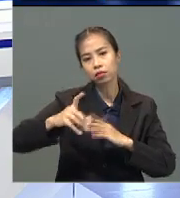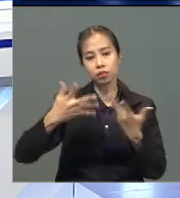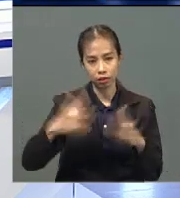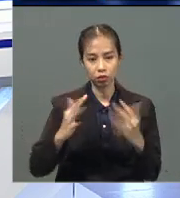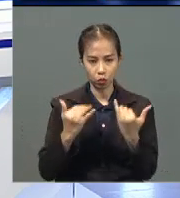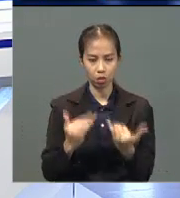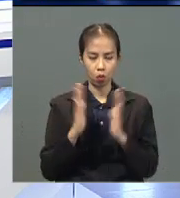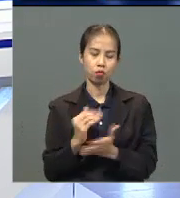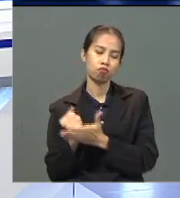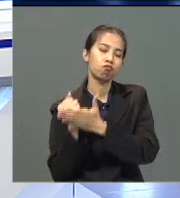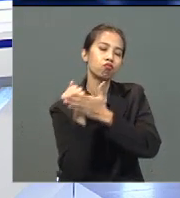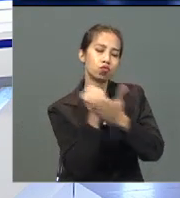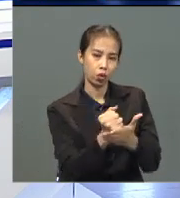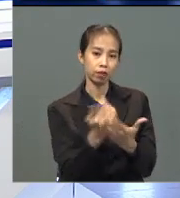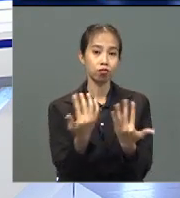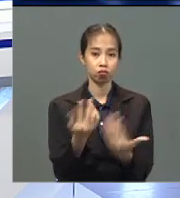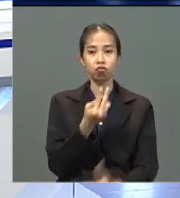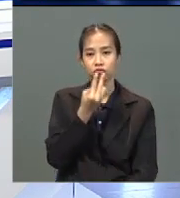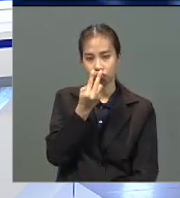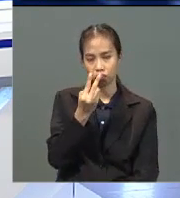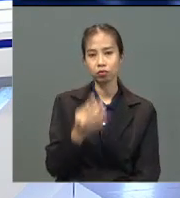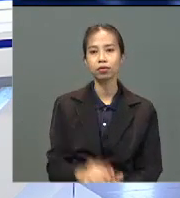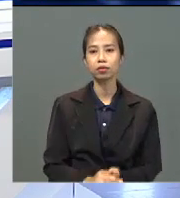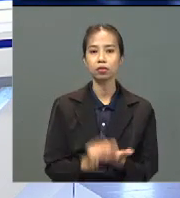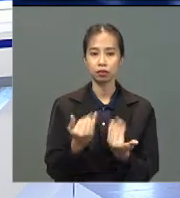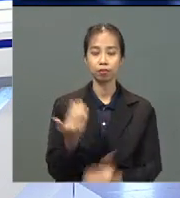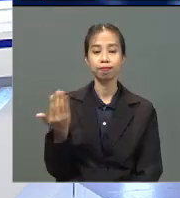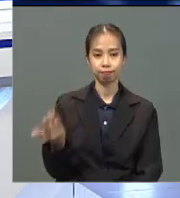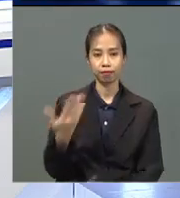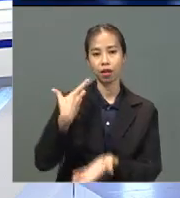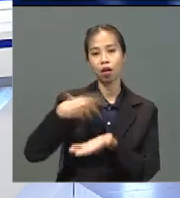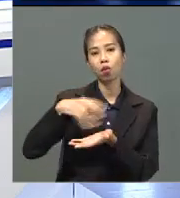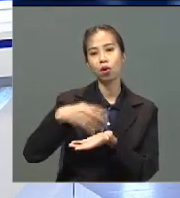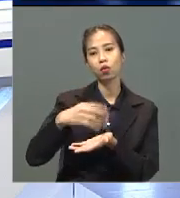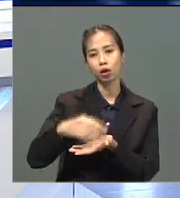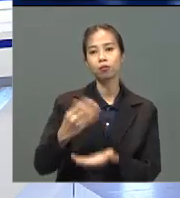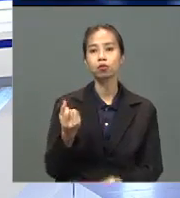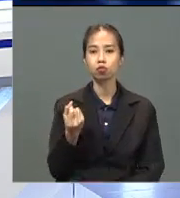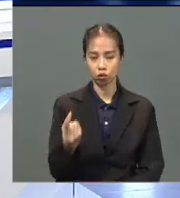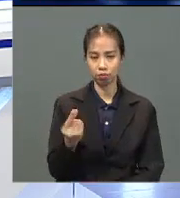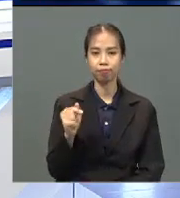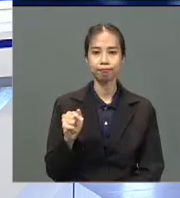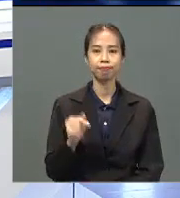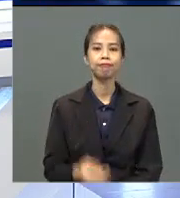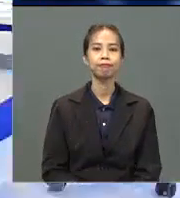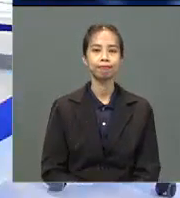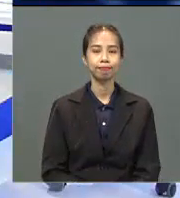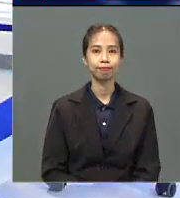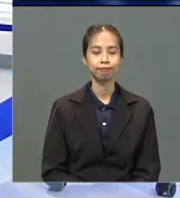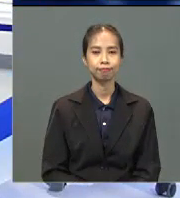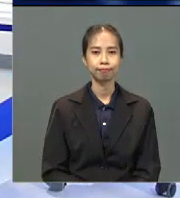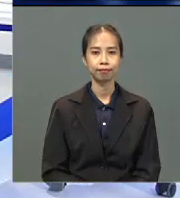กลับกำลังเร่งให้ความช่วยเหลือแล้วติดตามสถานการณ์ล่าสุดกันนะครับกับคุณประภาดาพูนสุขไปงานศพจากในพื้นที่ครับเช่น